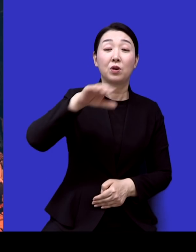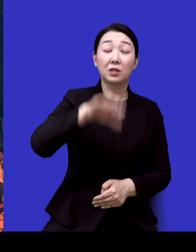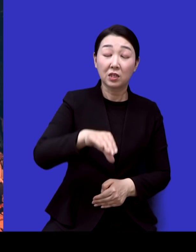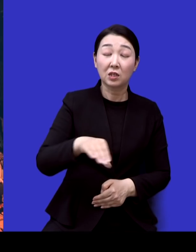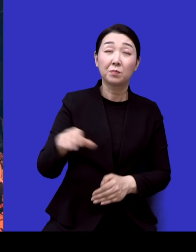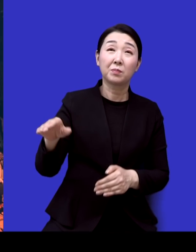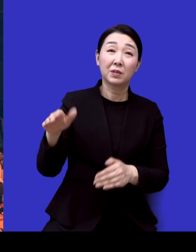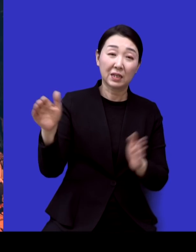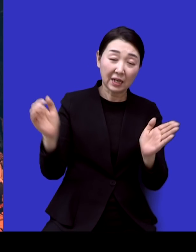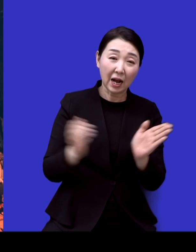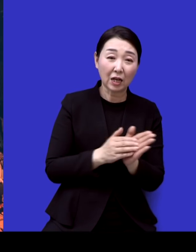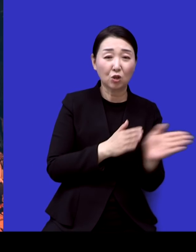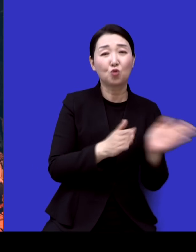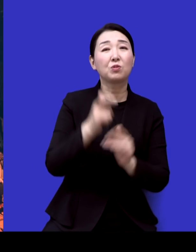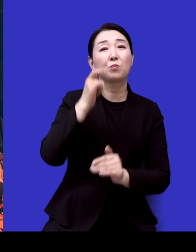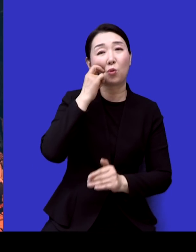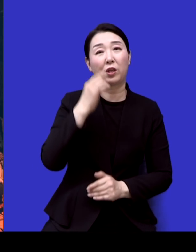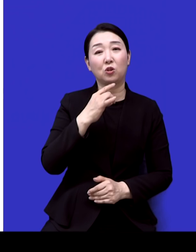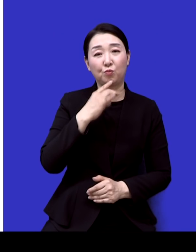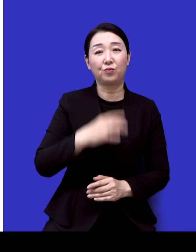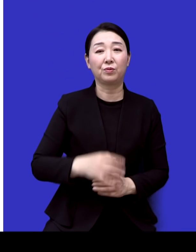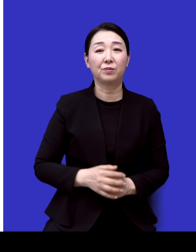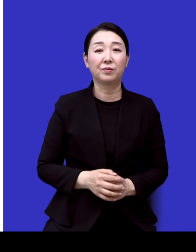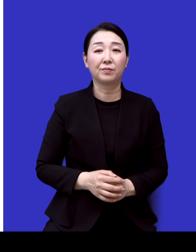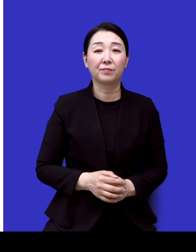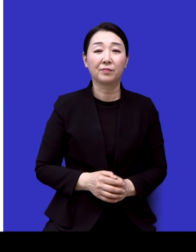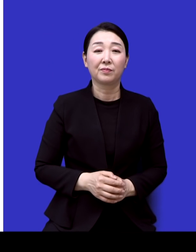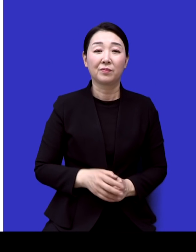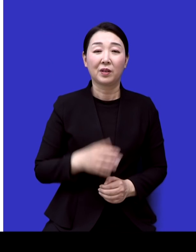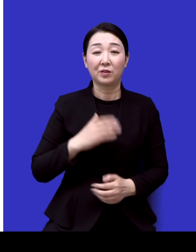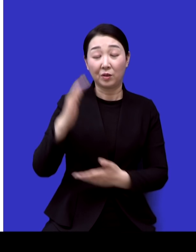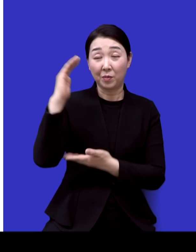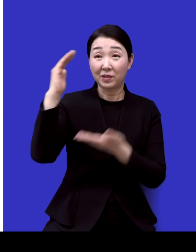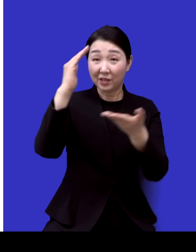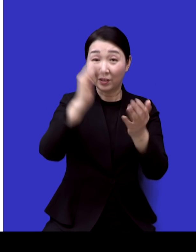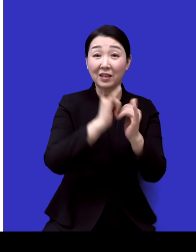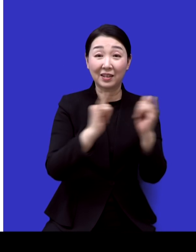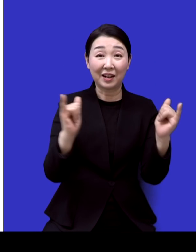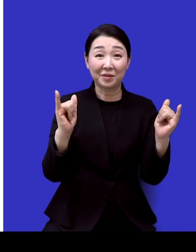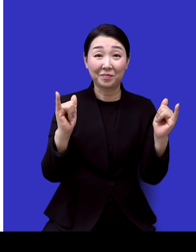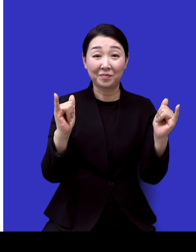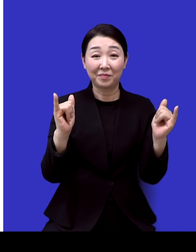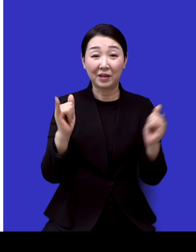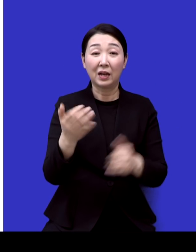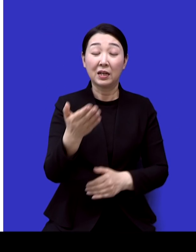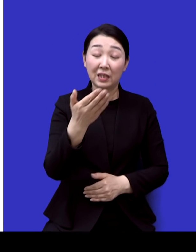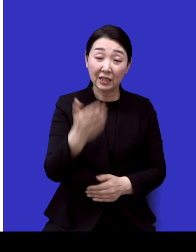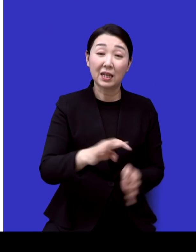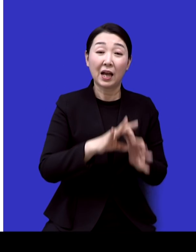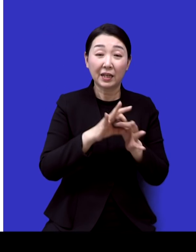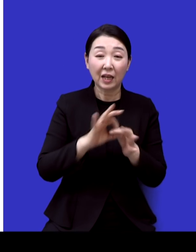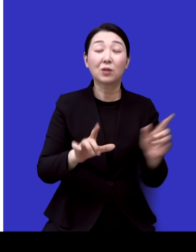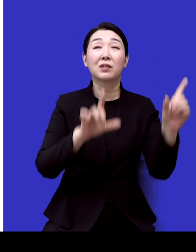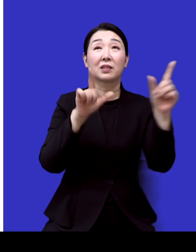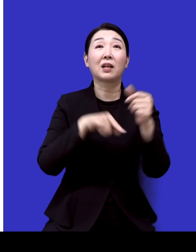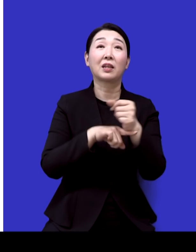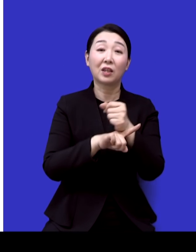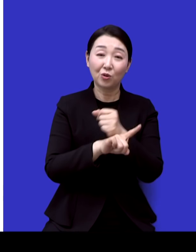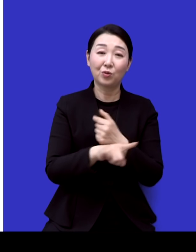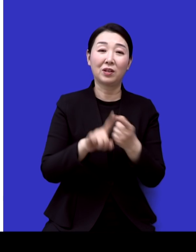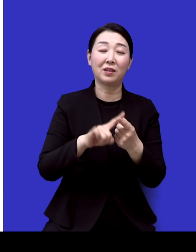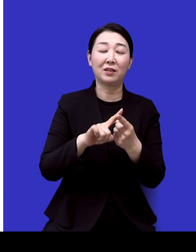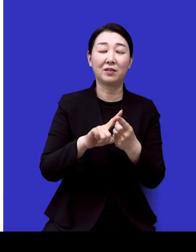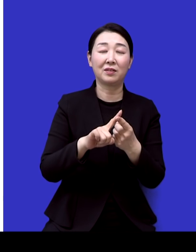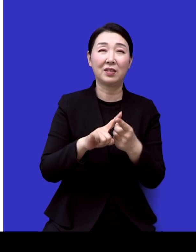뿐이야. 그렇죠. 그걸 많이 느꼈고요. 어머나. 저는 이제 메시지를 전하는 사람인데 네. 네가 계속 살아가야 할 이유라는